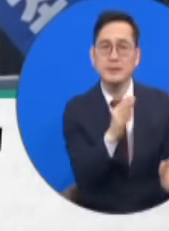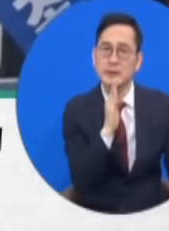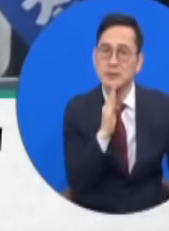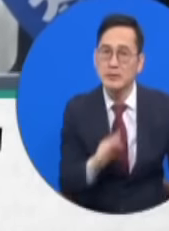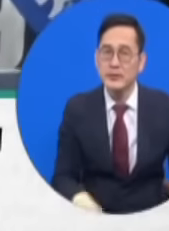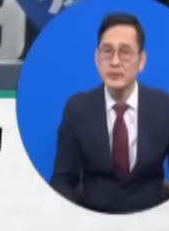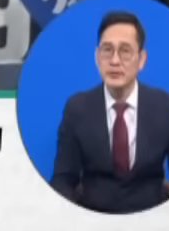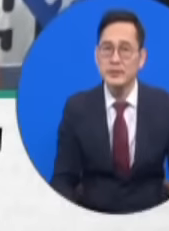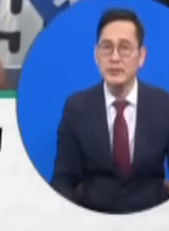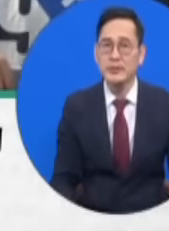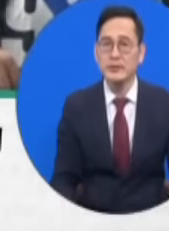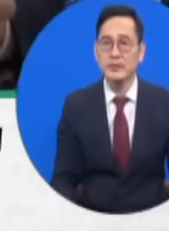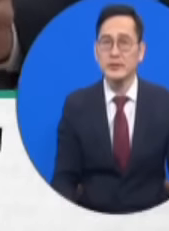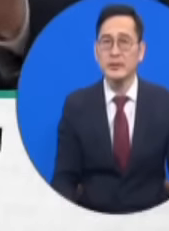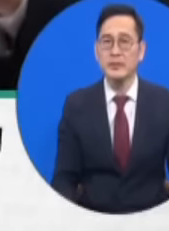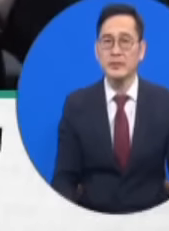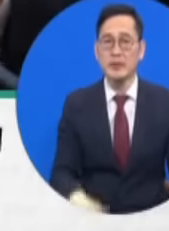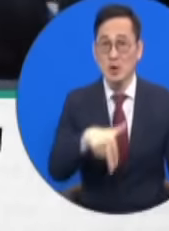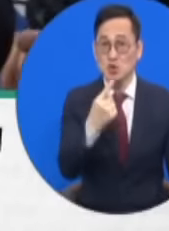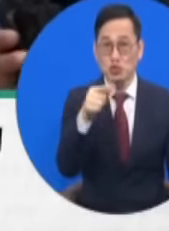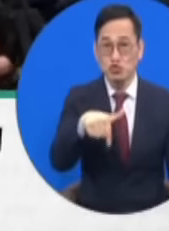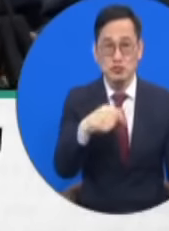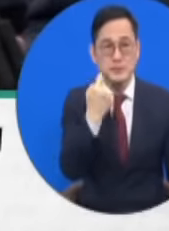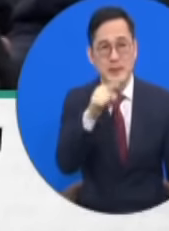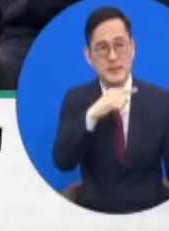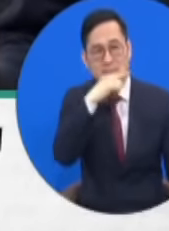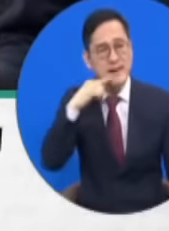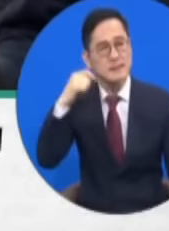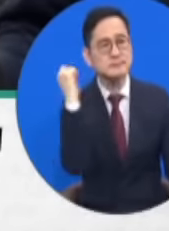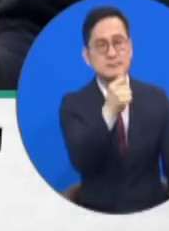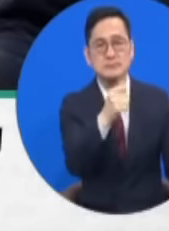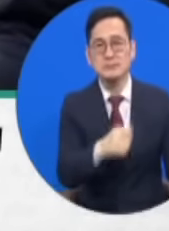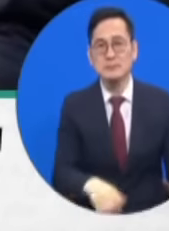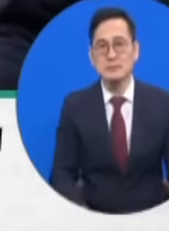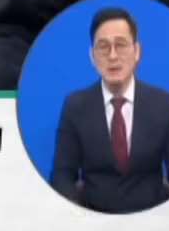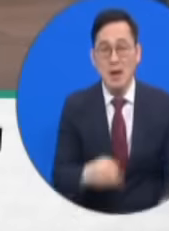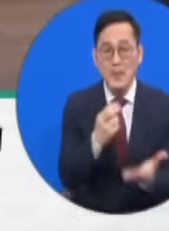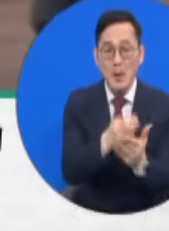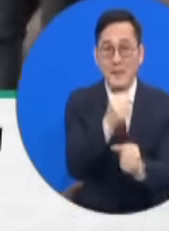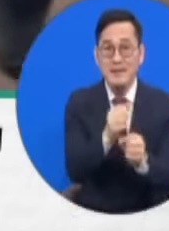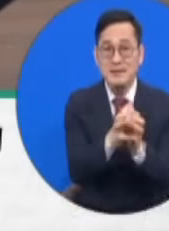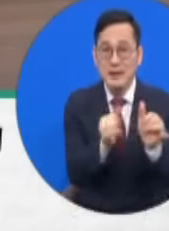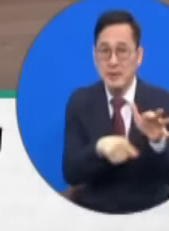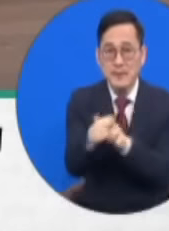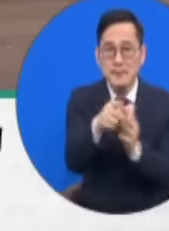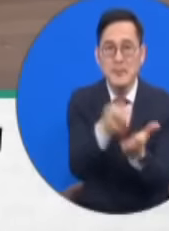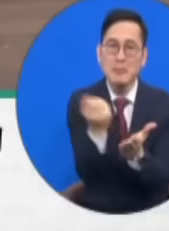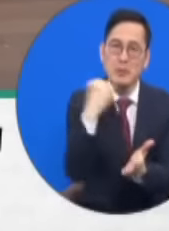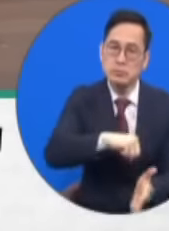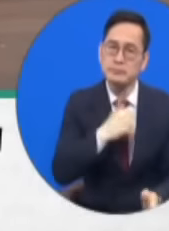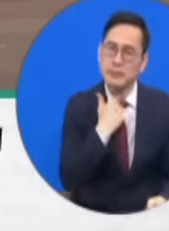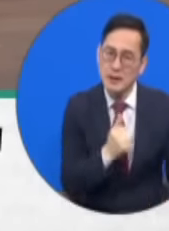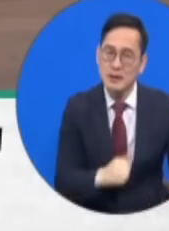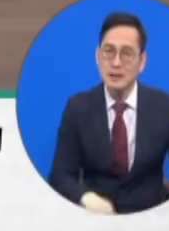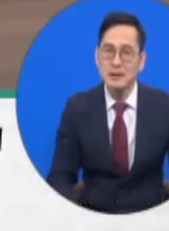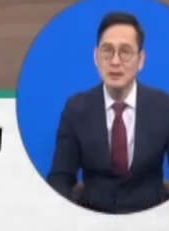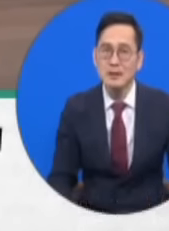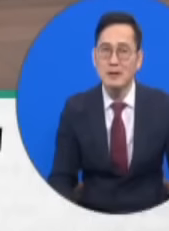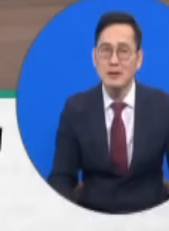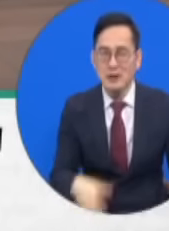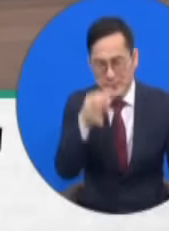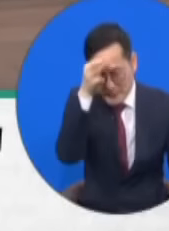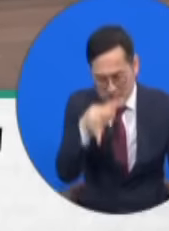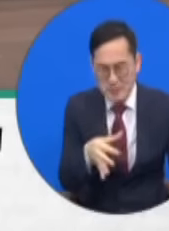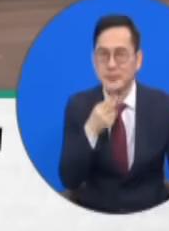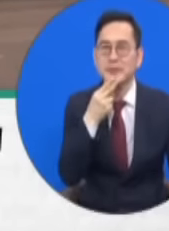사람이에요. 조국 대표 레드카드 받아서 퇴장을 받아야 될 사람이야. 법을 만드는 사람들이 앞장서서 법을 어겼고 그걸 가지고